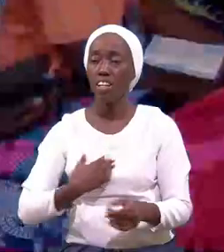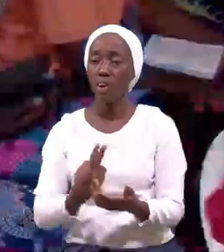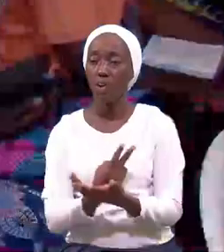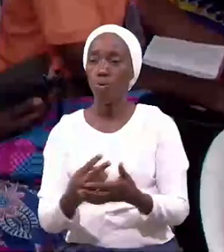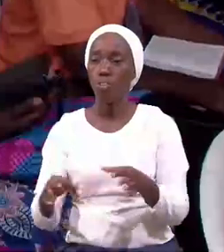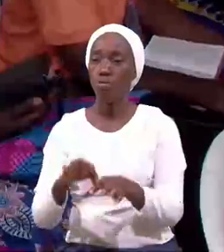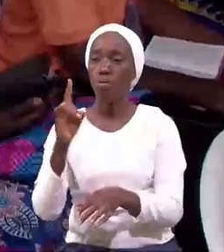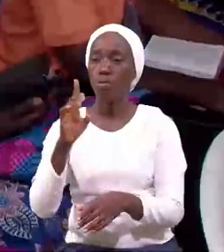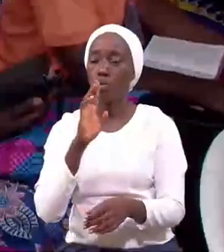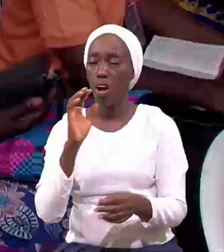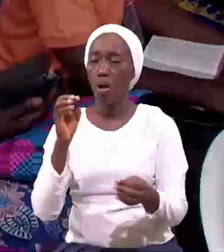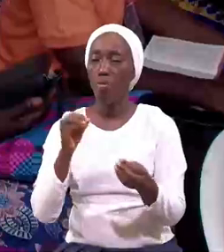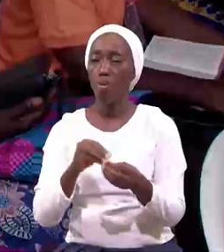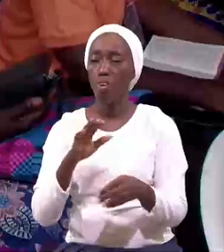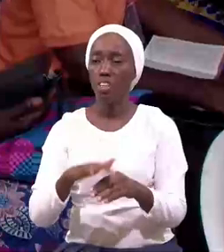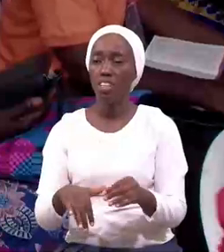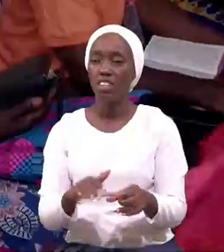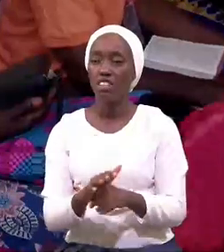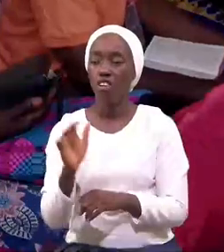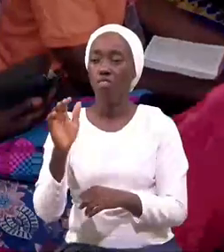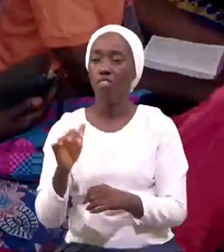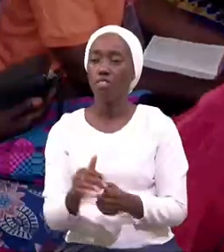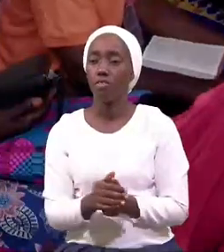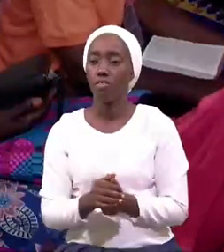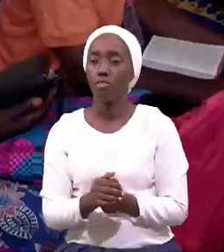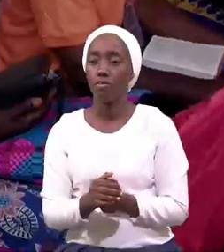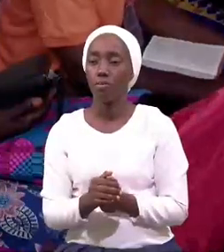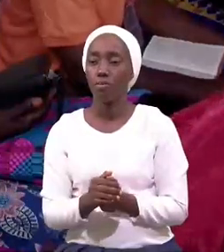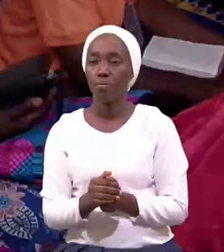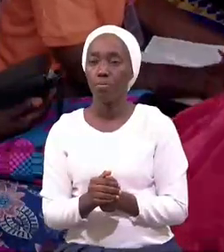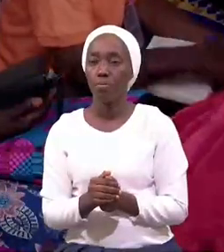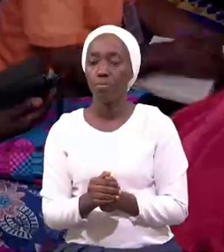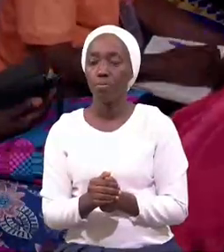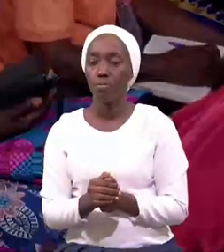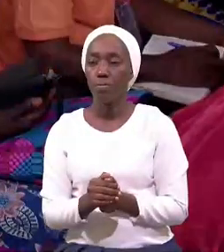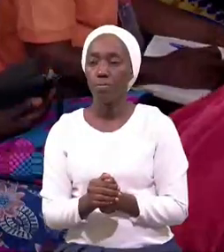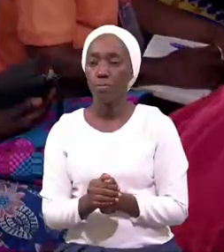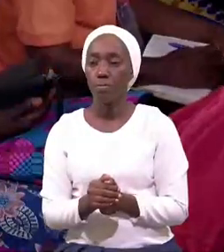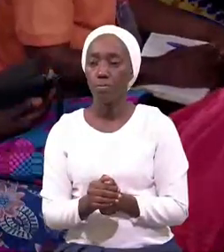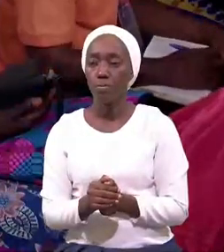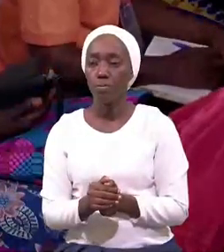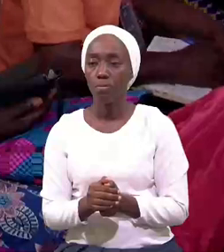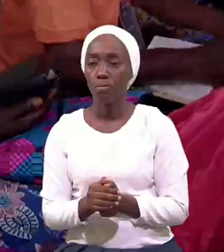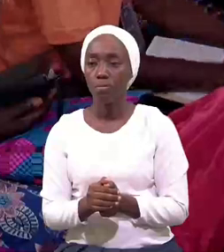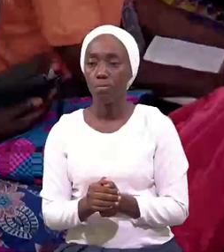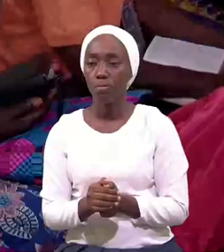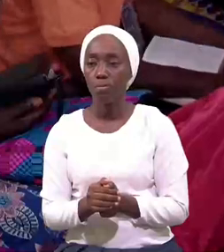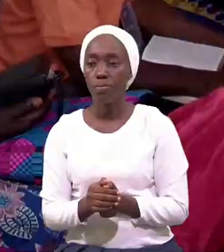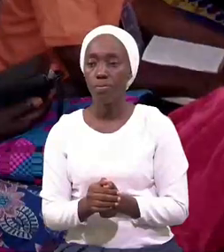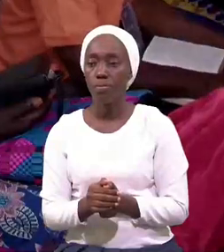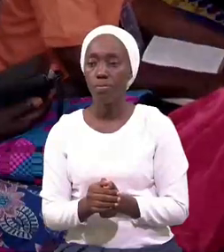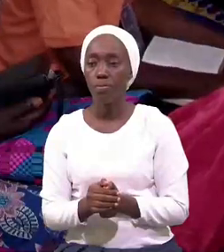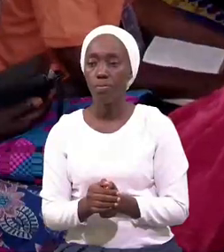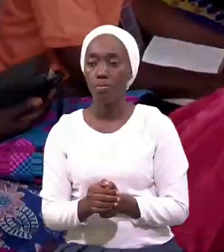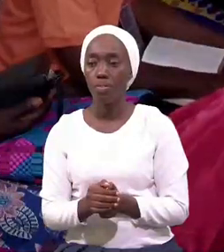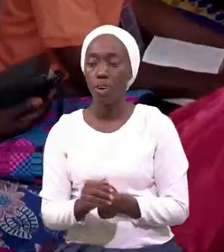Tu ne pourras plus dire « je ne peux pas ». Parce qu'avec le partenariat avec le Saint-Esprit, l'accord avec le Saint-Esprit, toi et le